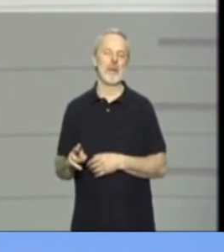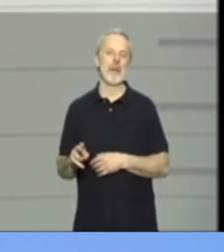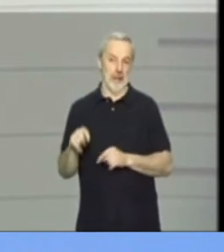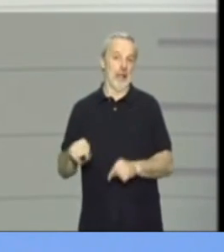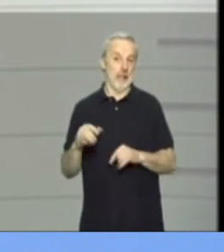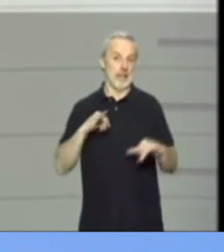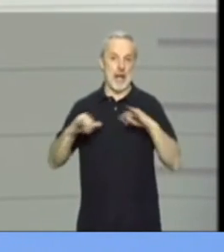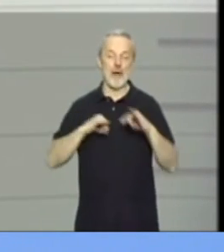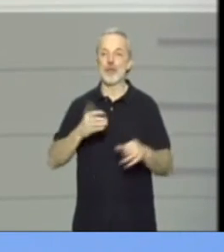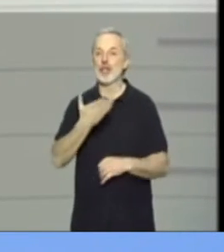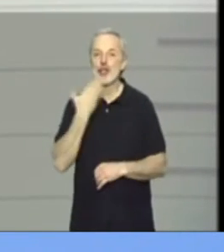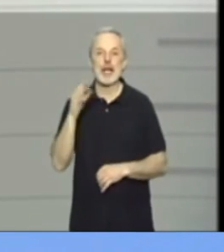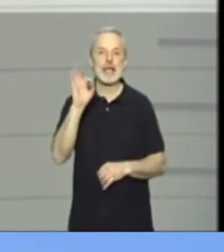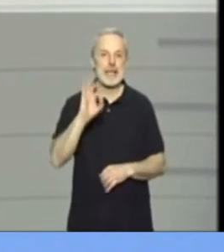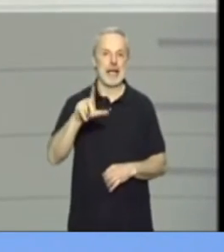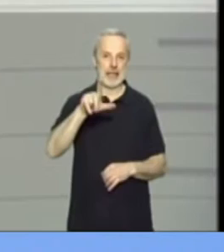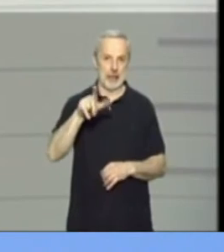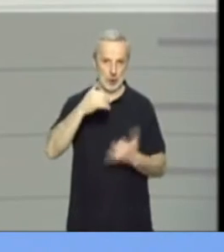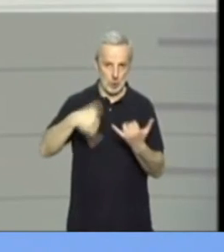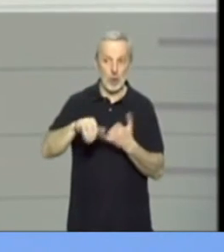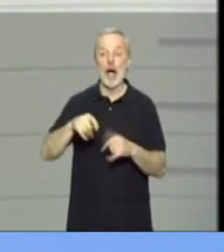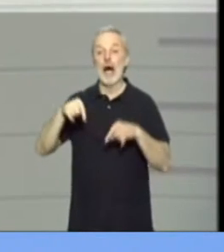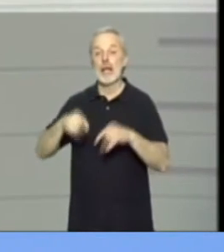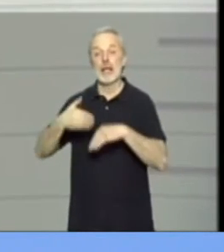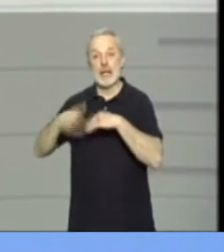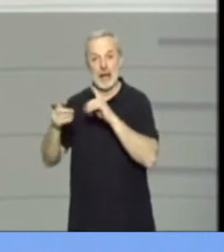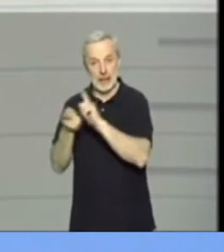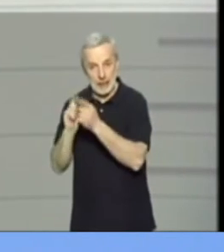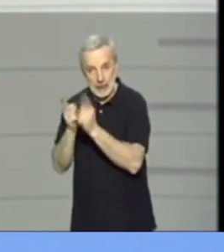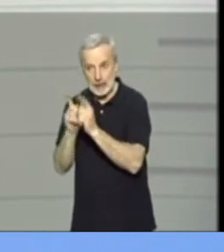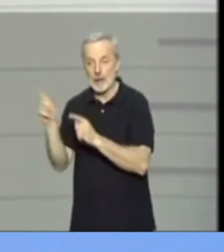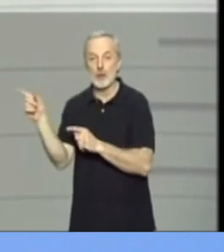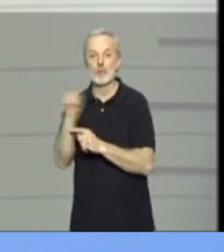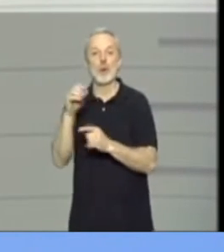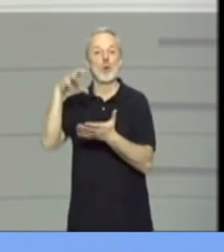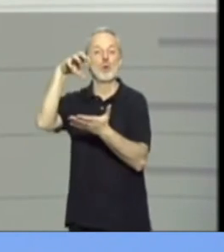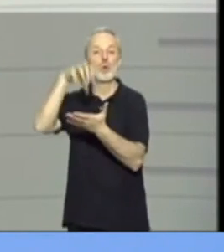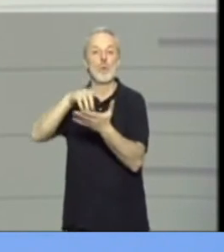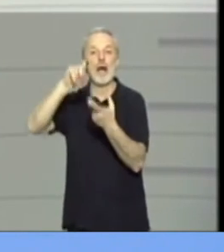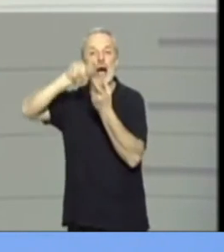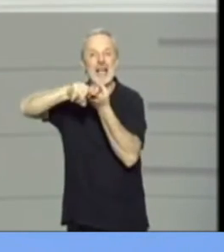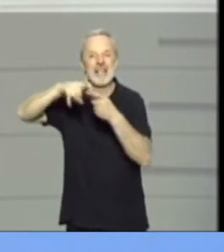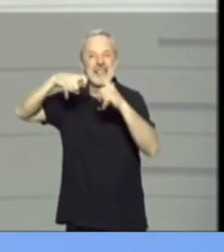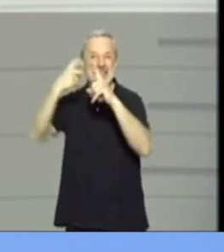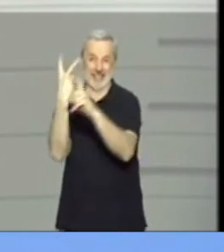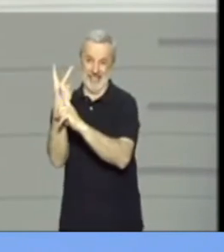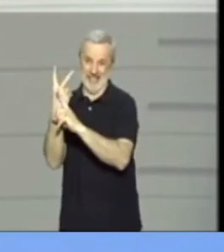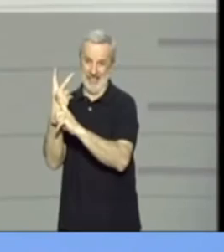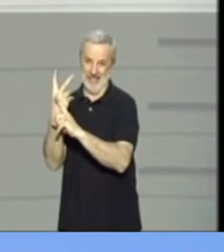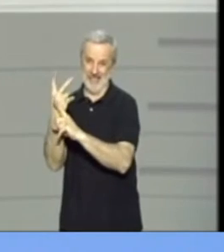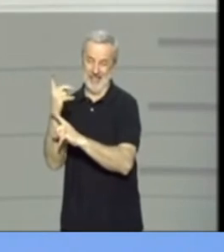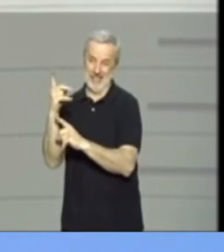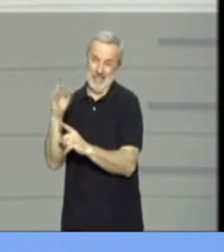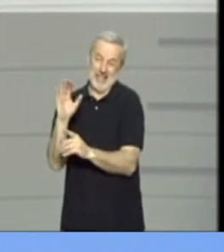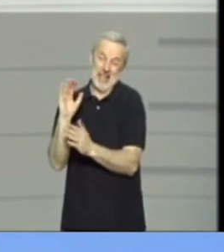startovat na Czech Cycling Tour a pořád jednáme přes Lea Koeniga taky s týmem Sky, který taky